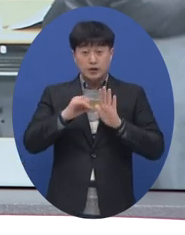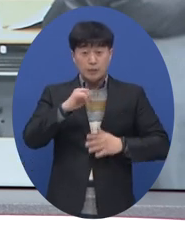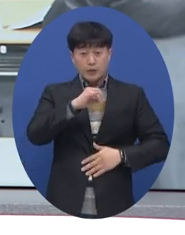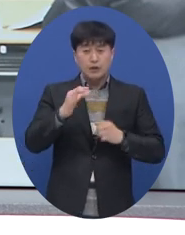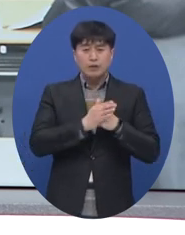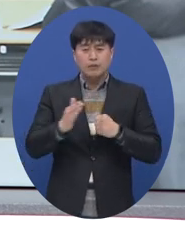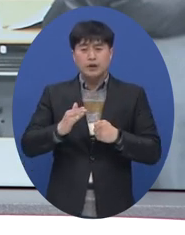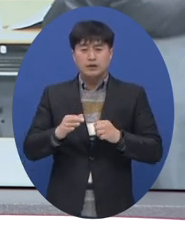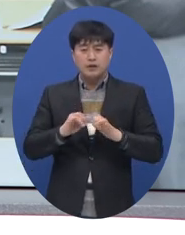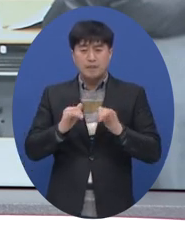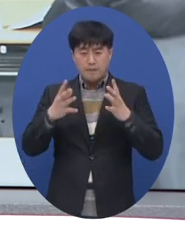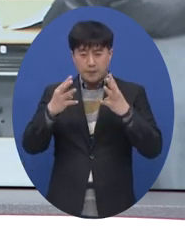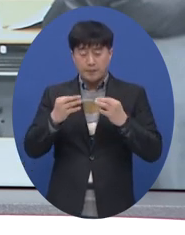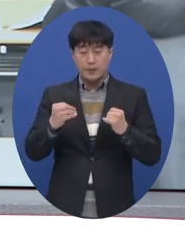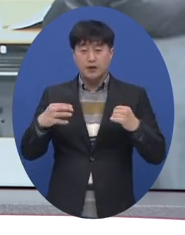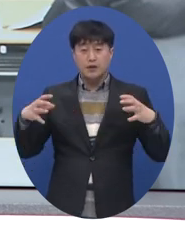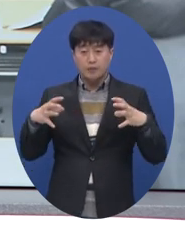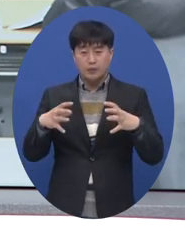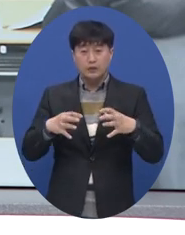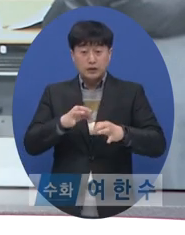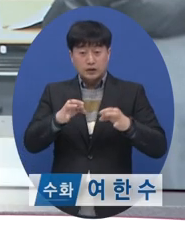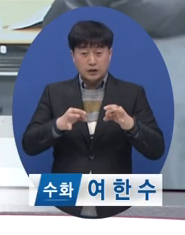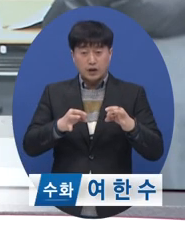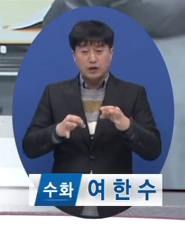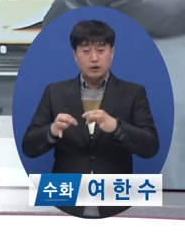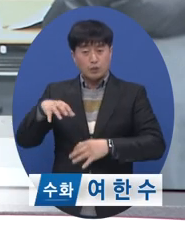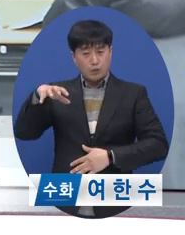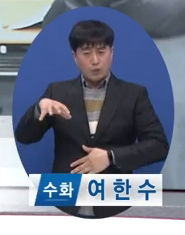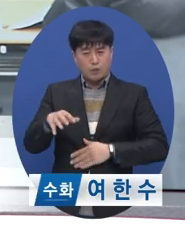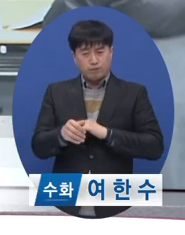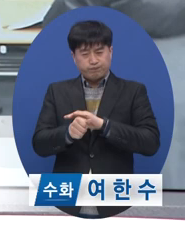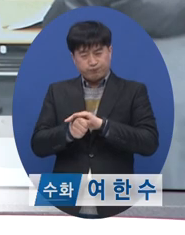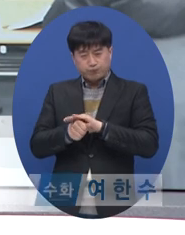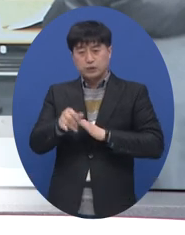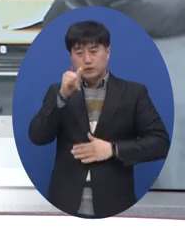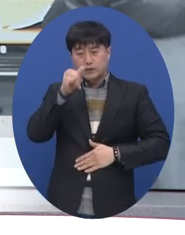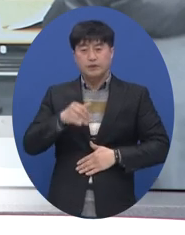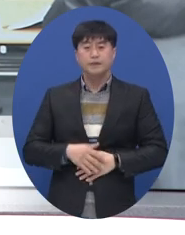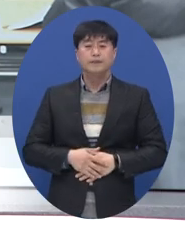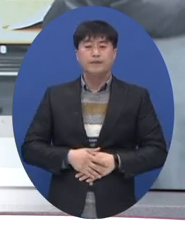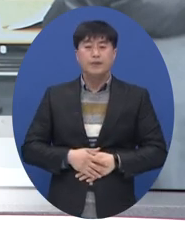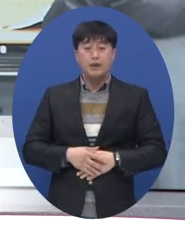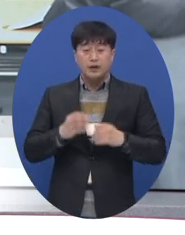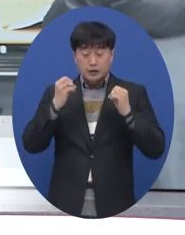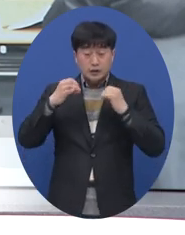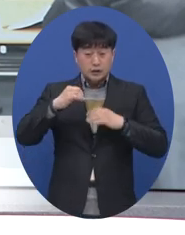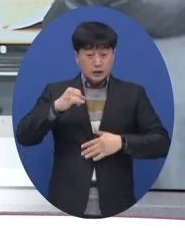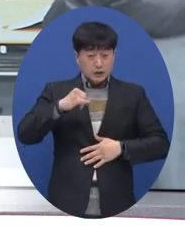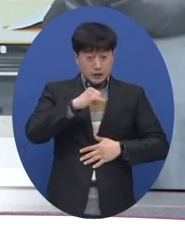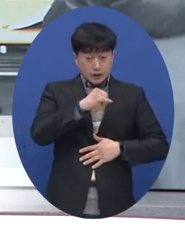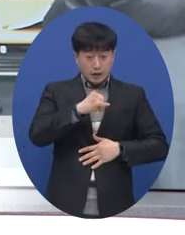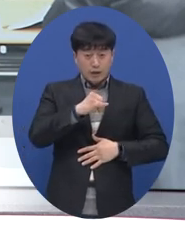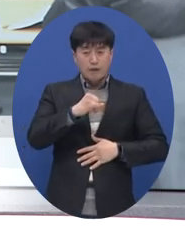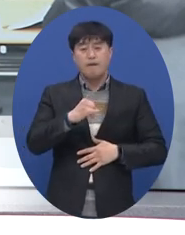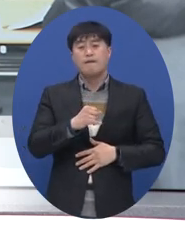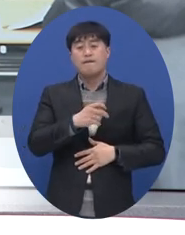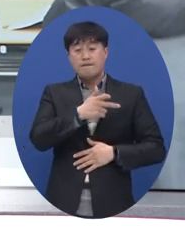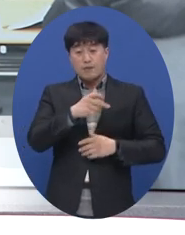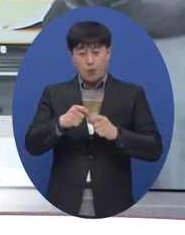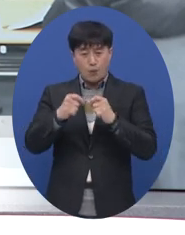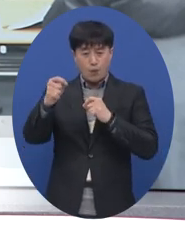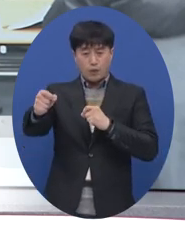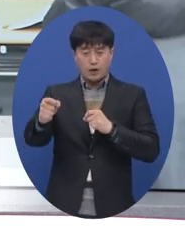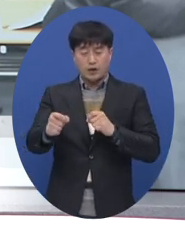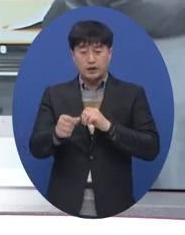신종 코로나 바이러스 로 요즘 사람이 많이 모이는 시장이나 상점에 가는 것을 기피하는 분위기인데요 신종 코로나 바이러스가